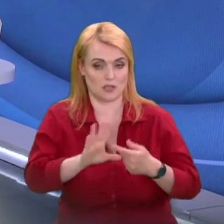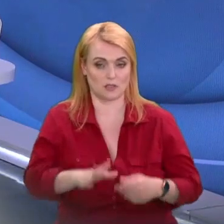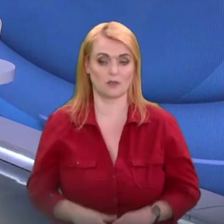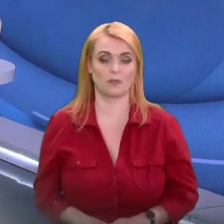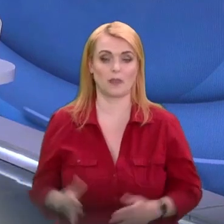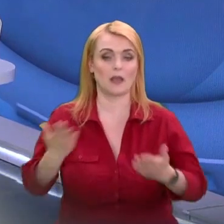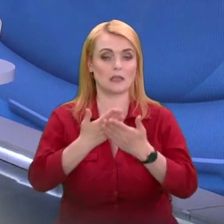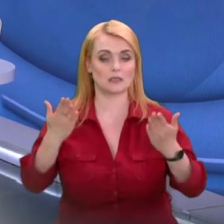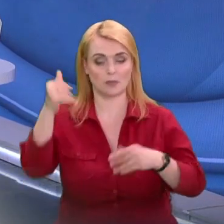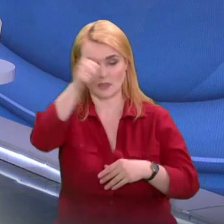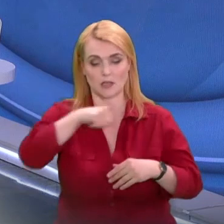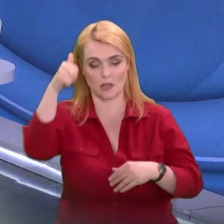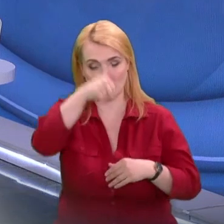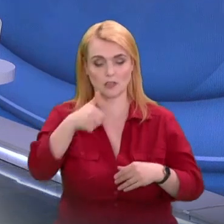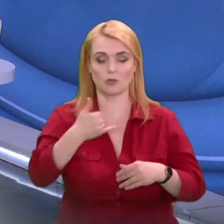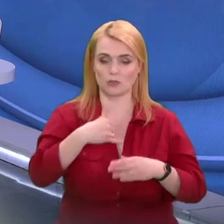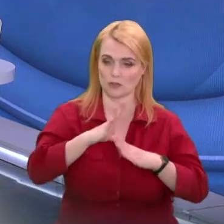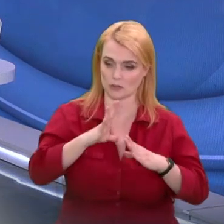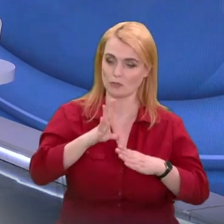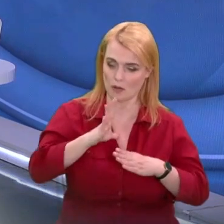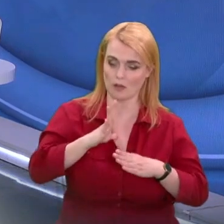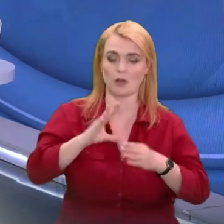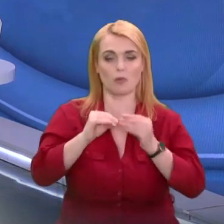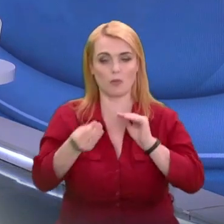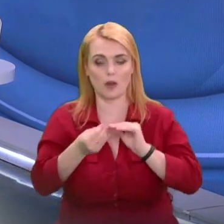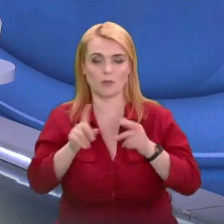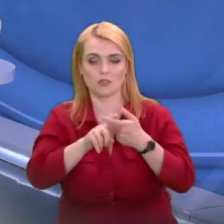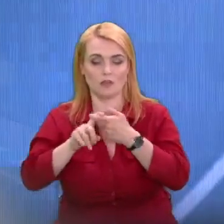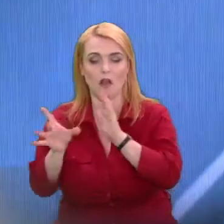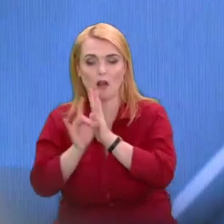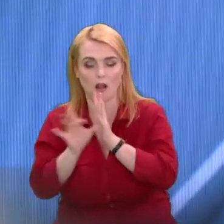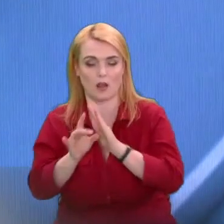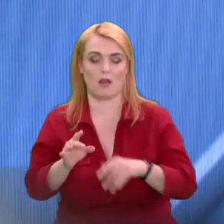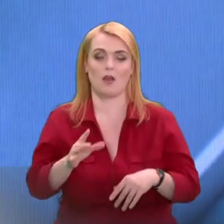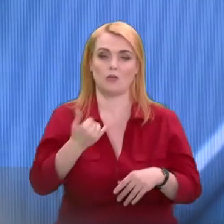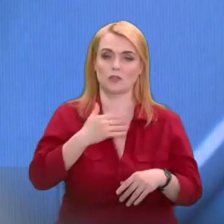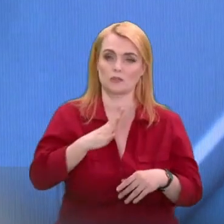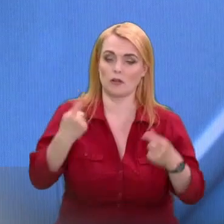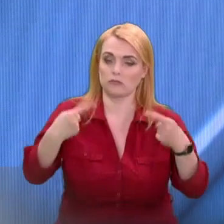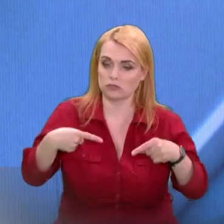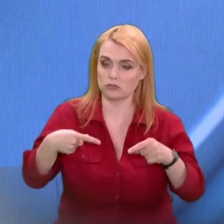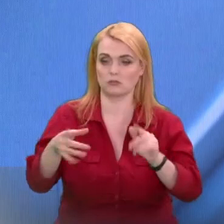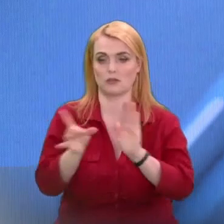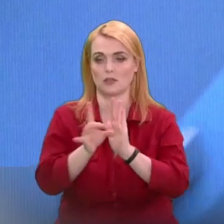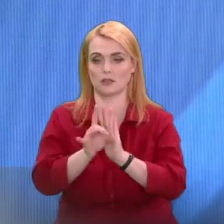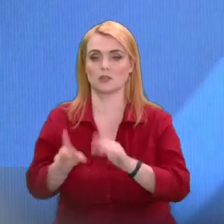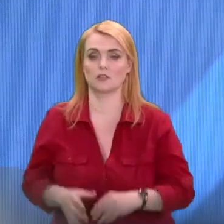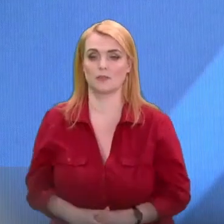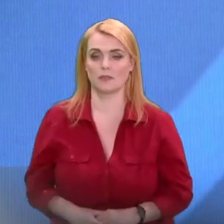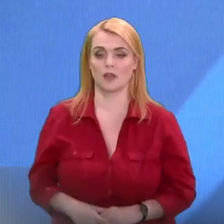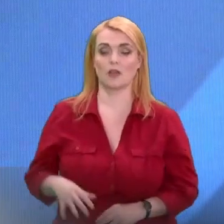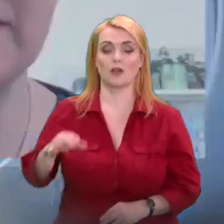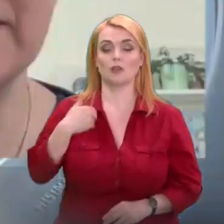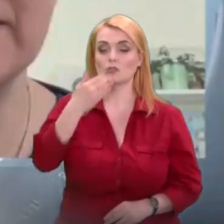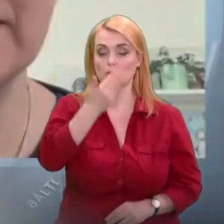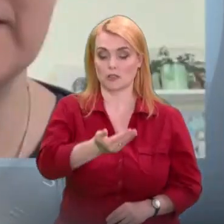confruntat cu mai multe crize în domeniul energeticii și vreau să vă întreb cât de important este acest proiect pentru consolidarea